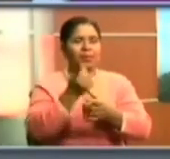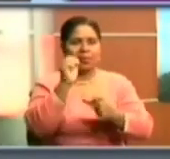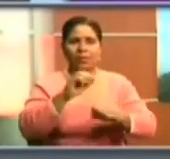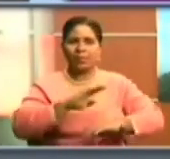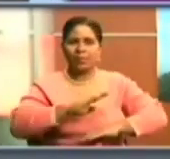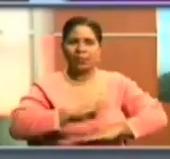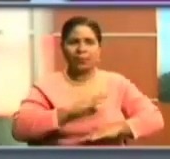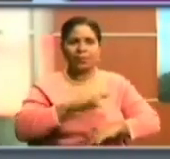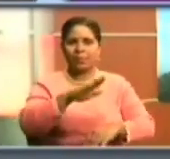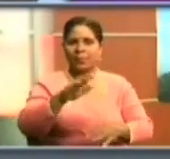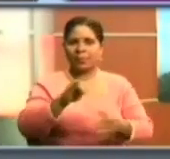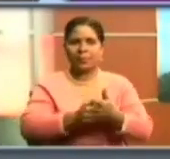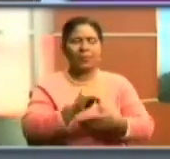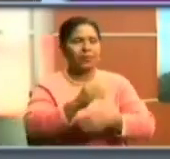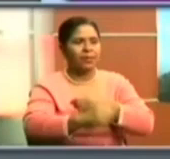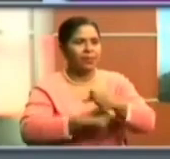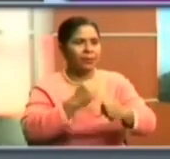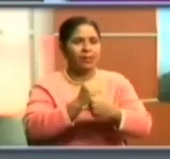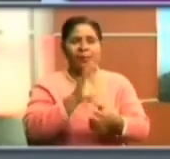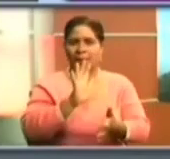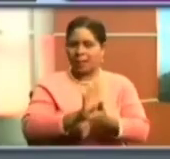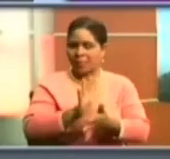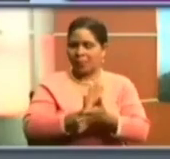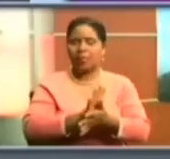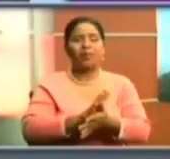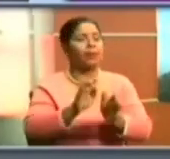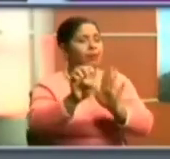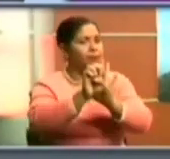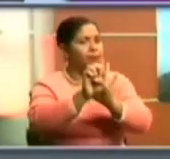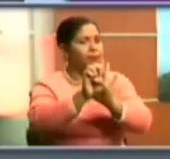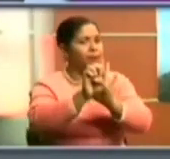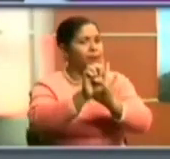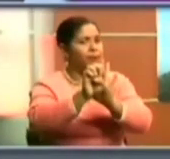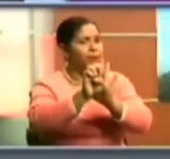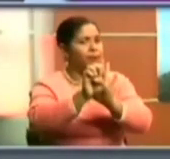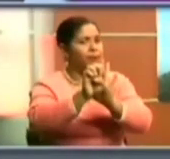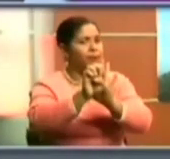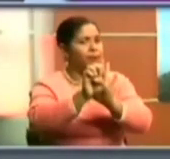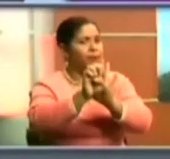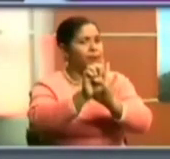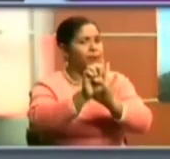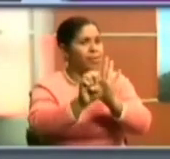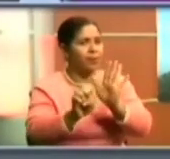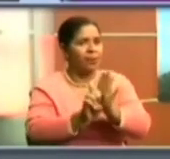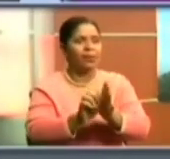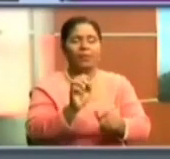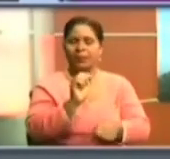monde qui dépasse l'âge qui dans l'école communale yo. Et nous travail sur